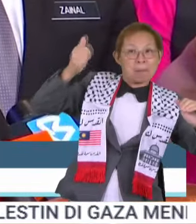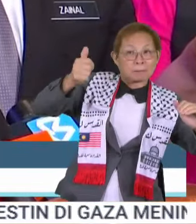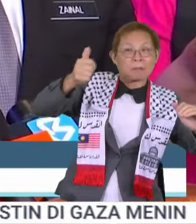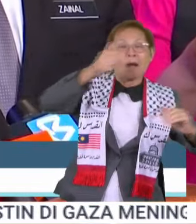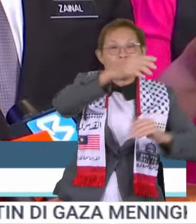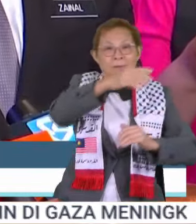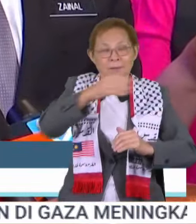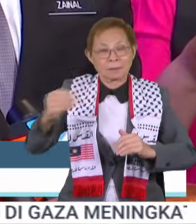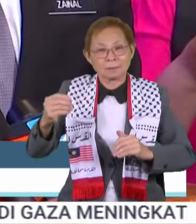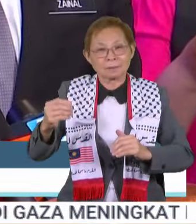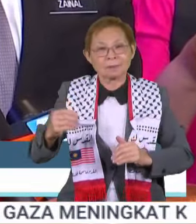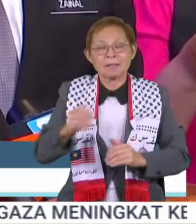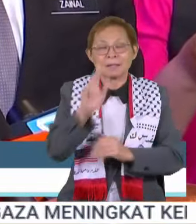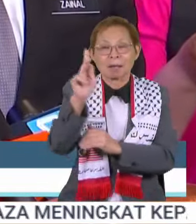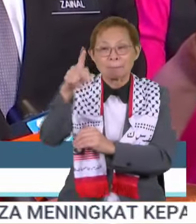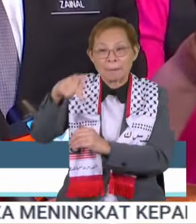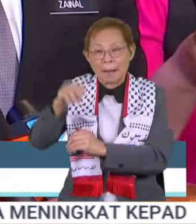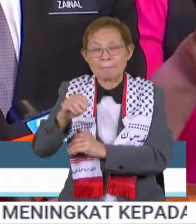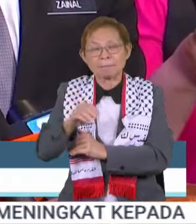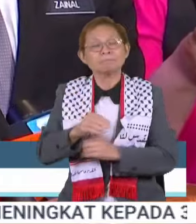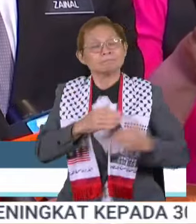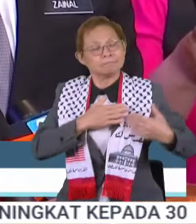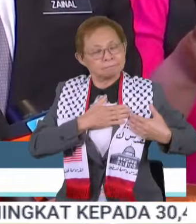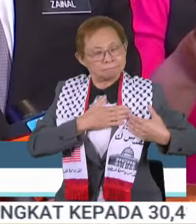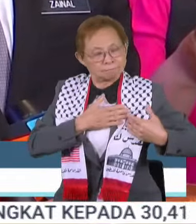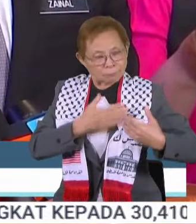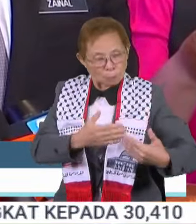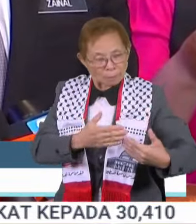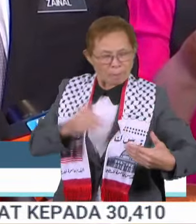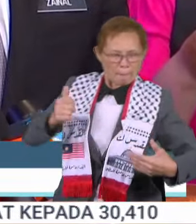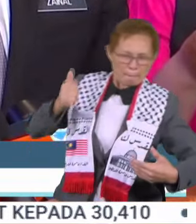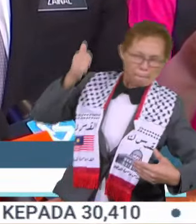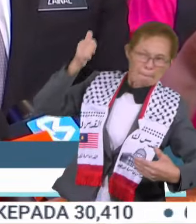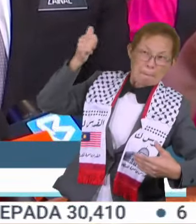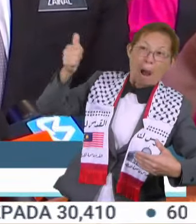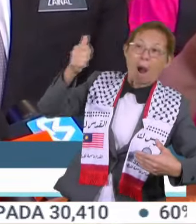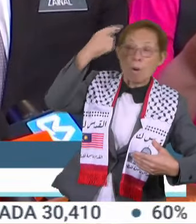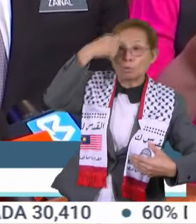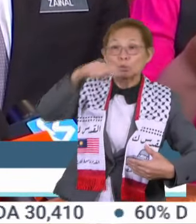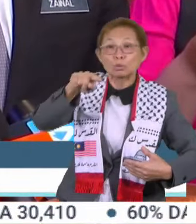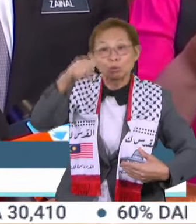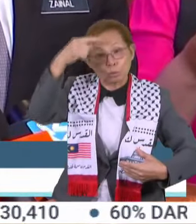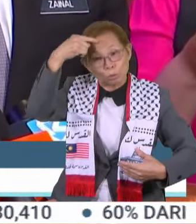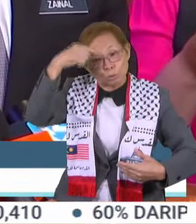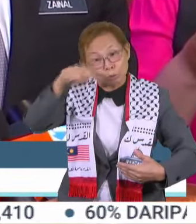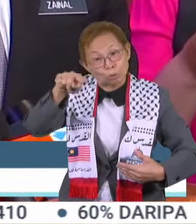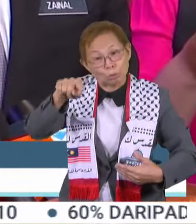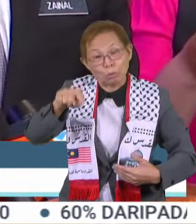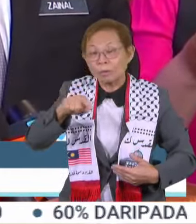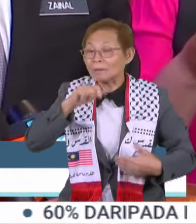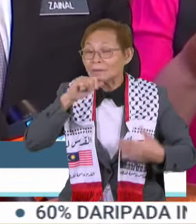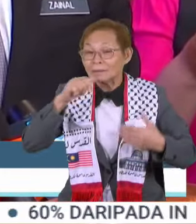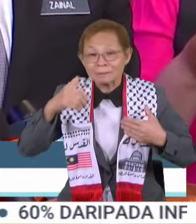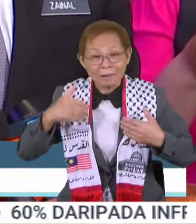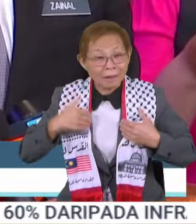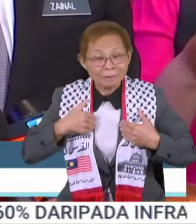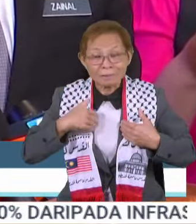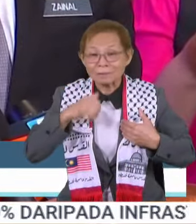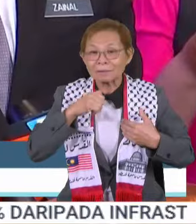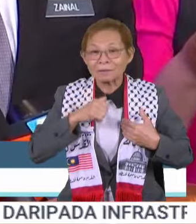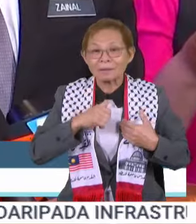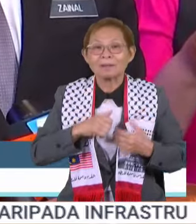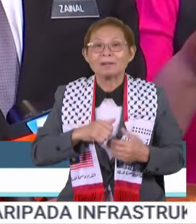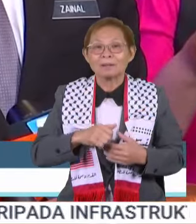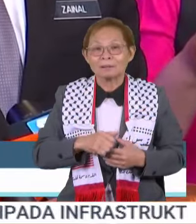Dan KPM memberikan komitmen yang tinggi untuk memastikan bahawa tidak ada seorang